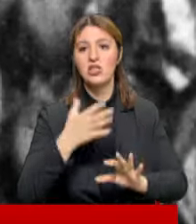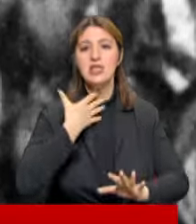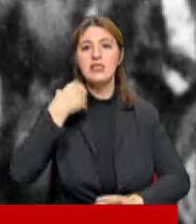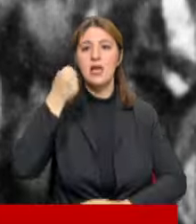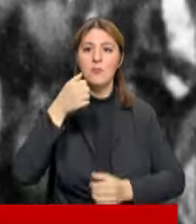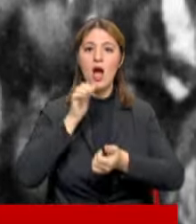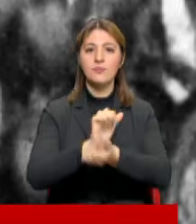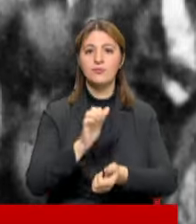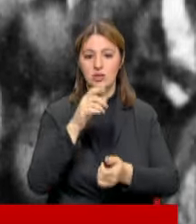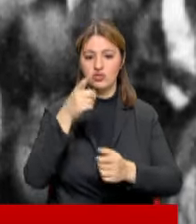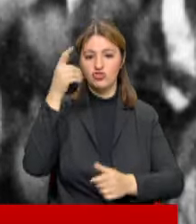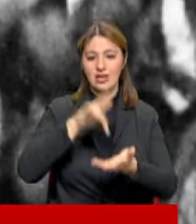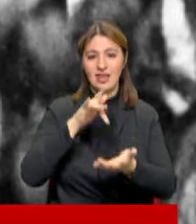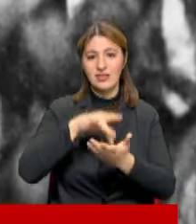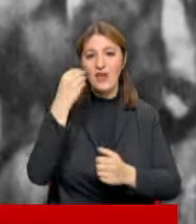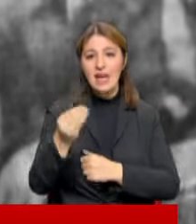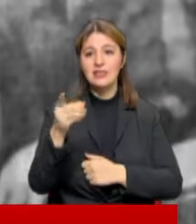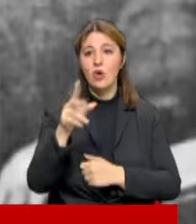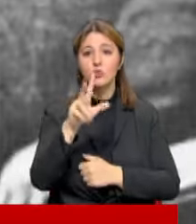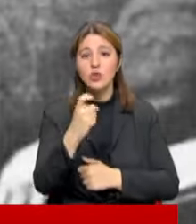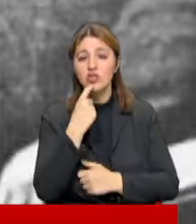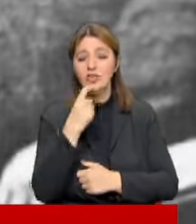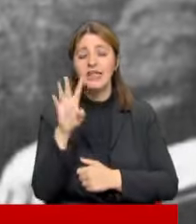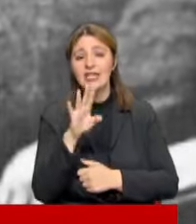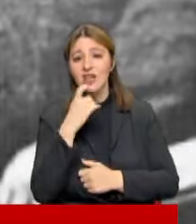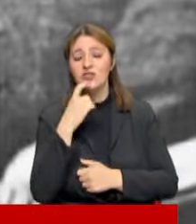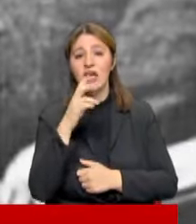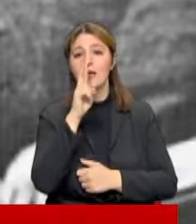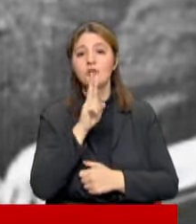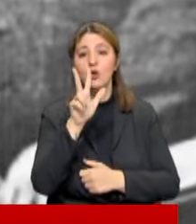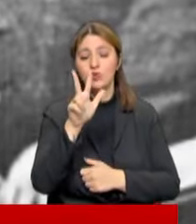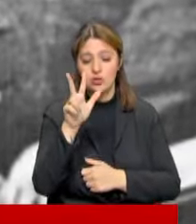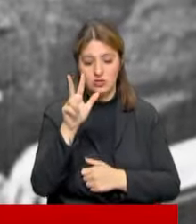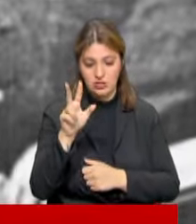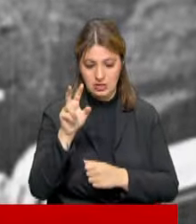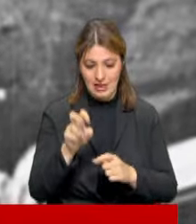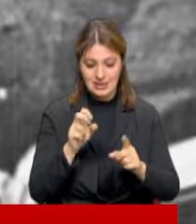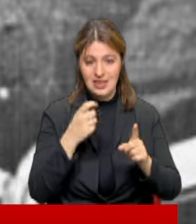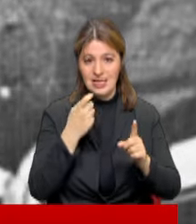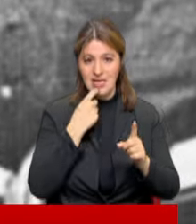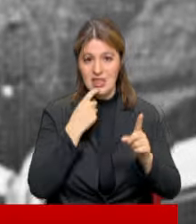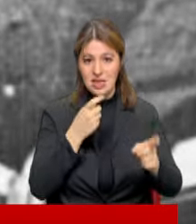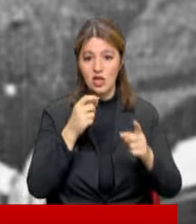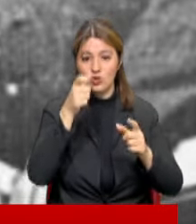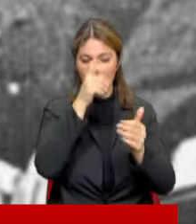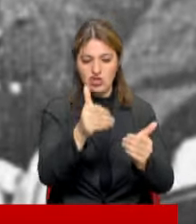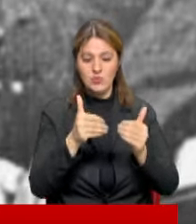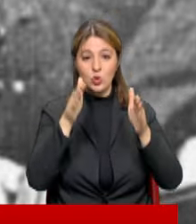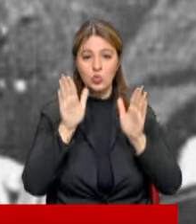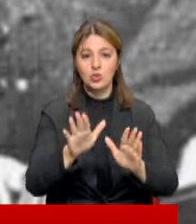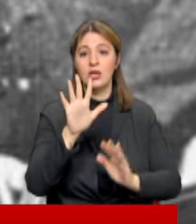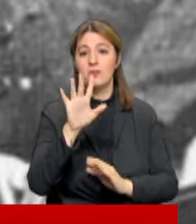mahkum edildiğinde 39 yaşındaydı 40 yaşında 238 yıllık Türk çekilmesini durdurdu 41